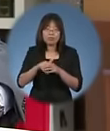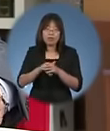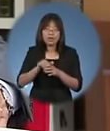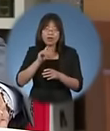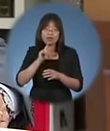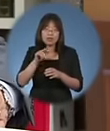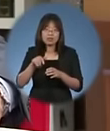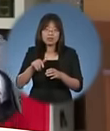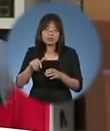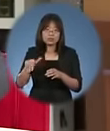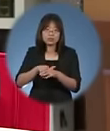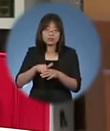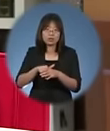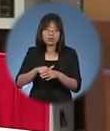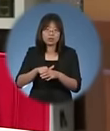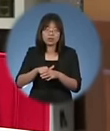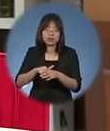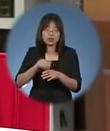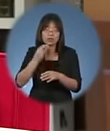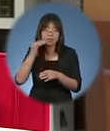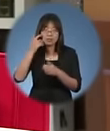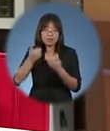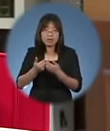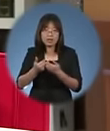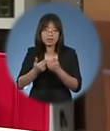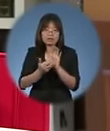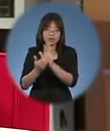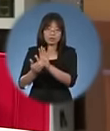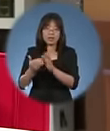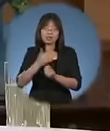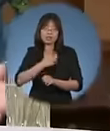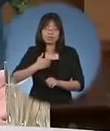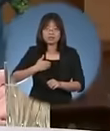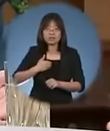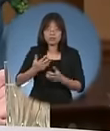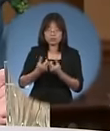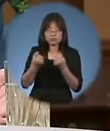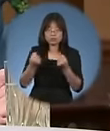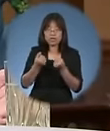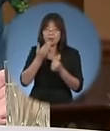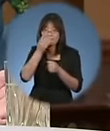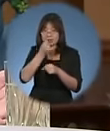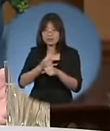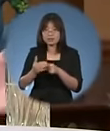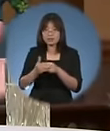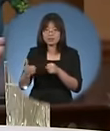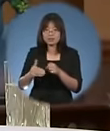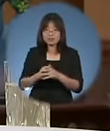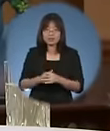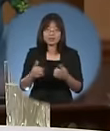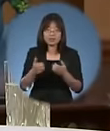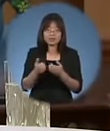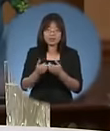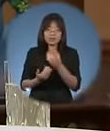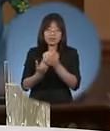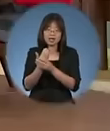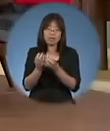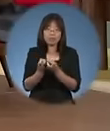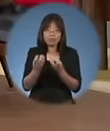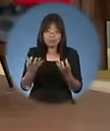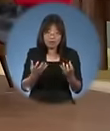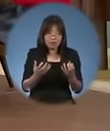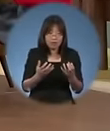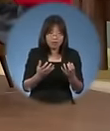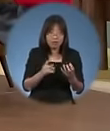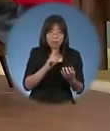언어권, 종교권은 당연히 반발하고 저항하게 되죠. 그렇죠. 분열이 생기는 거죠. 예. 전쟁이 나올 수밖에 그렇죠. 없고. 그렇죠.